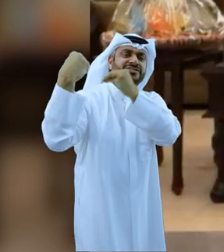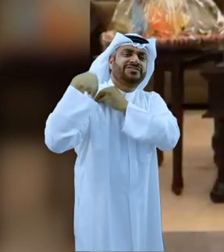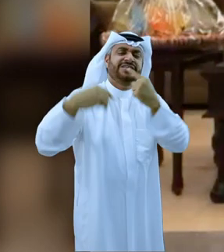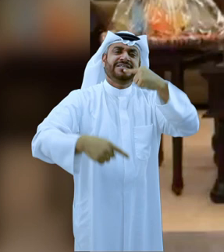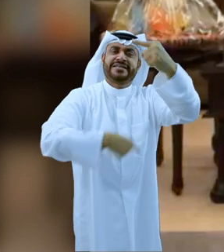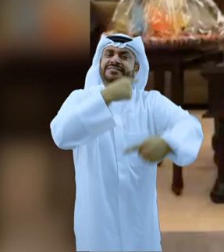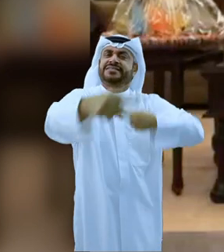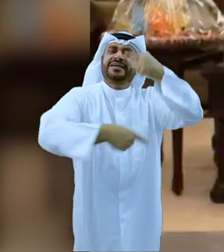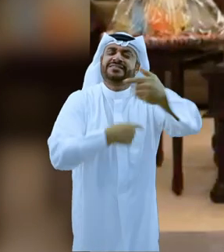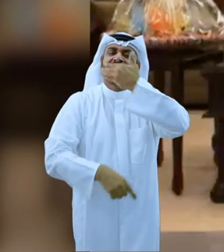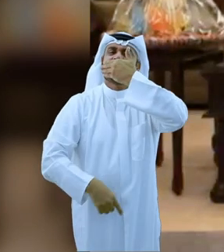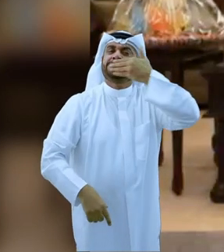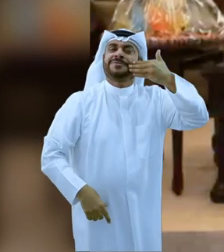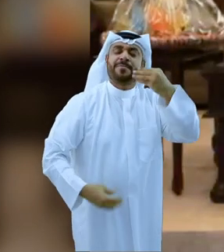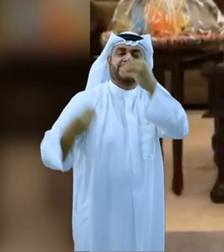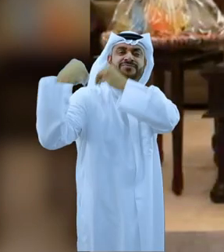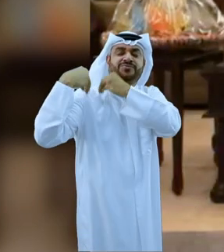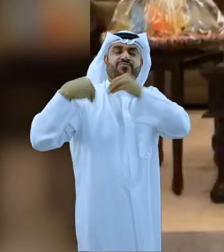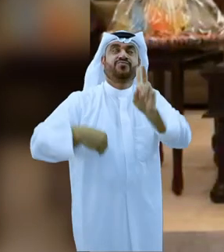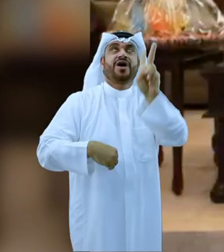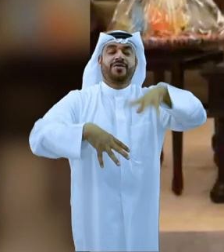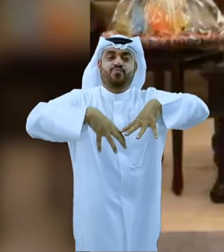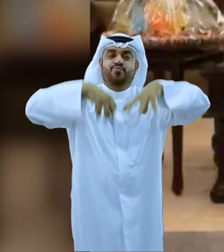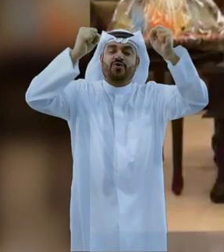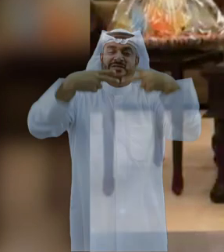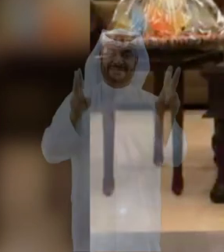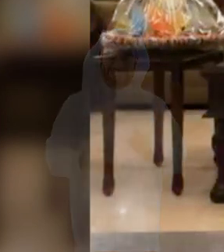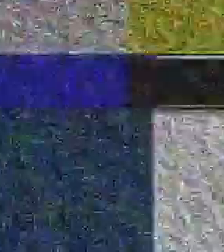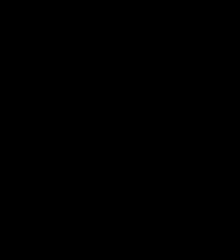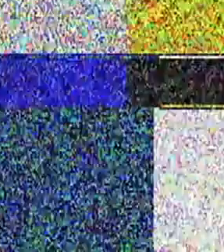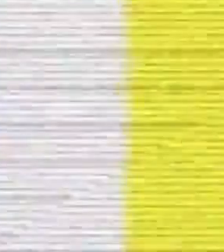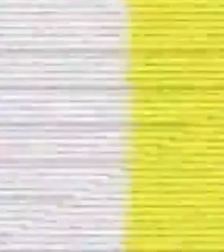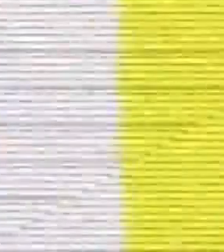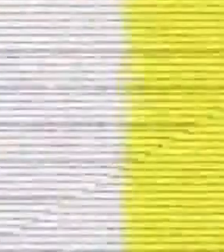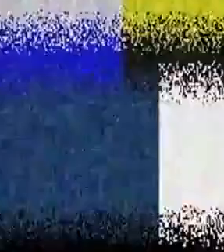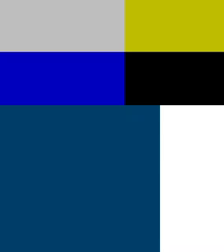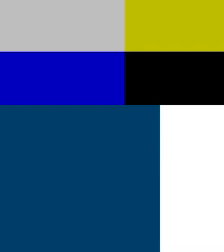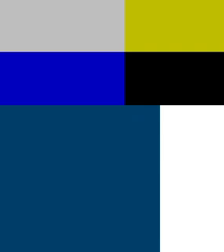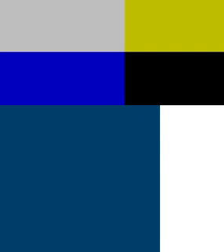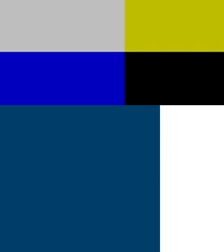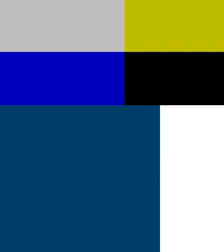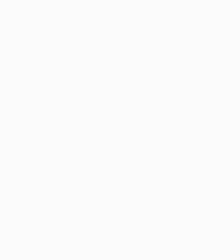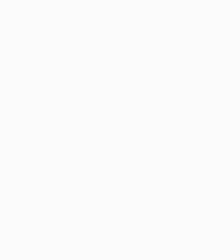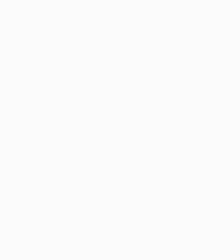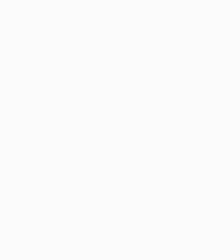الف عافيه وكل سنه وانتم سالمين وتقبل الله طاعتكم.